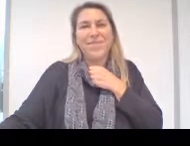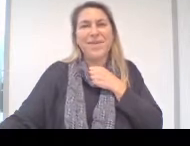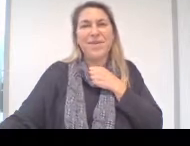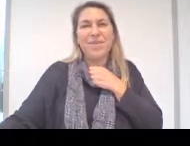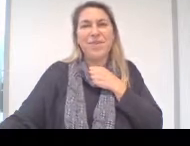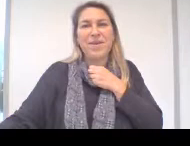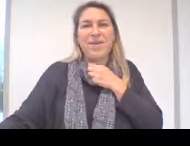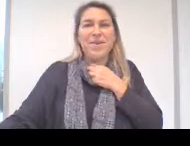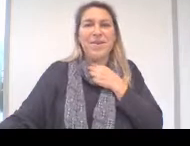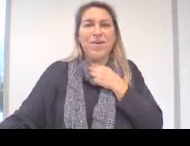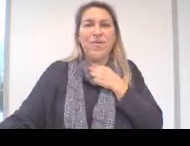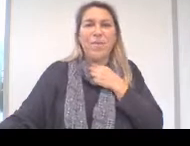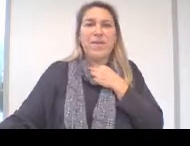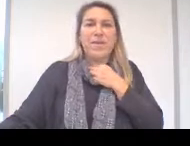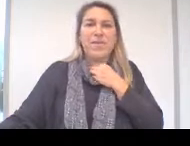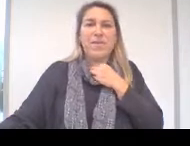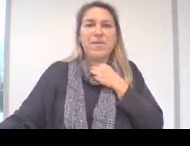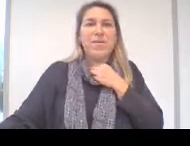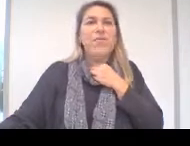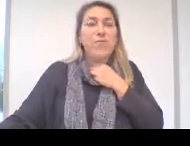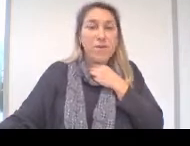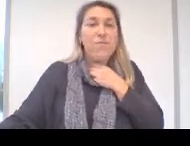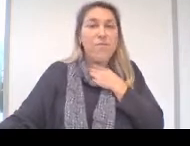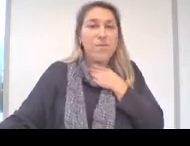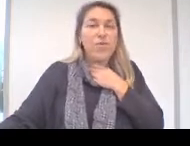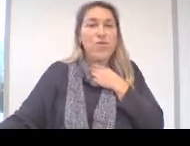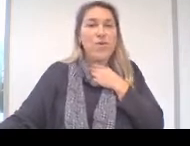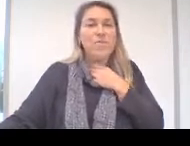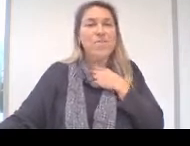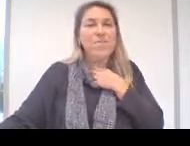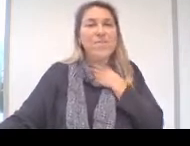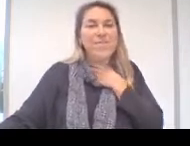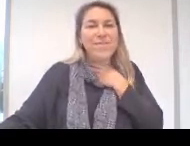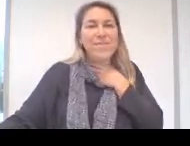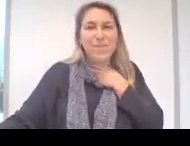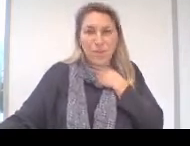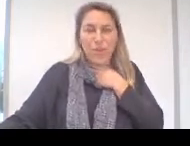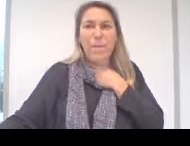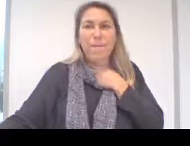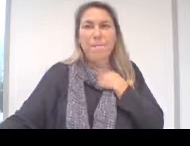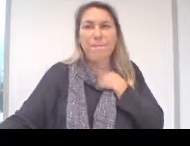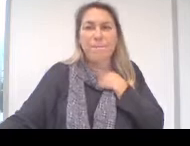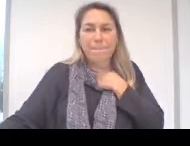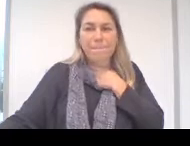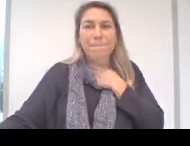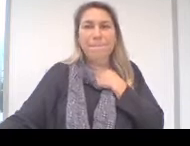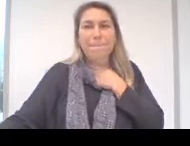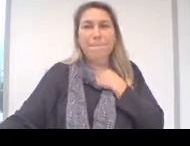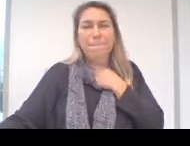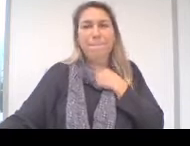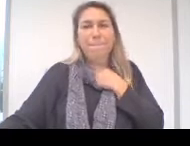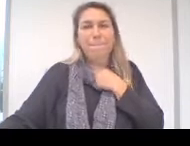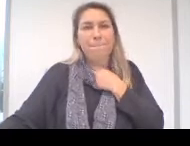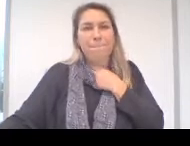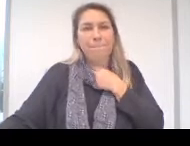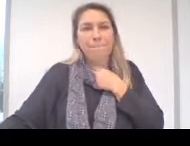Rebondir sur une Merci question Emmanuel. posée sur On les va contrats, j'ai passer. vu dans le chat. Oui. HPA, c'est hôtellerie de plein air. On a fait Oui. le... J'ai noté